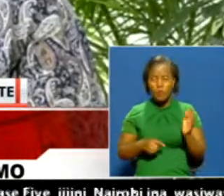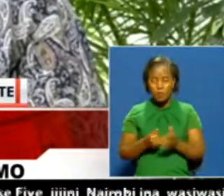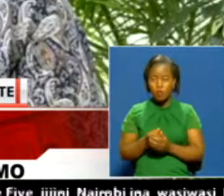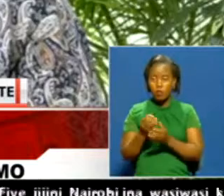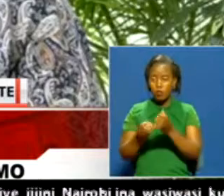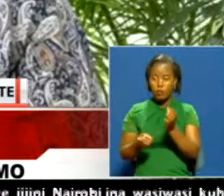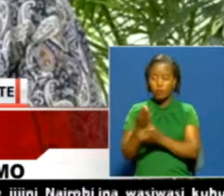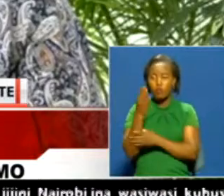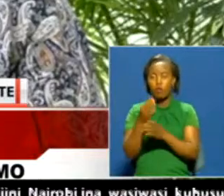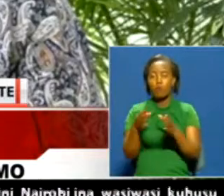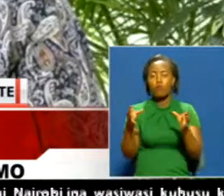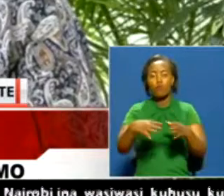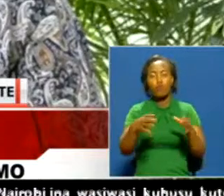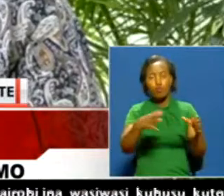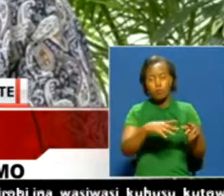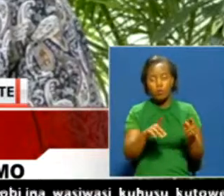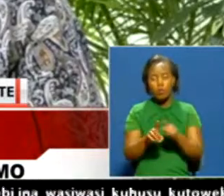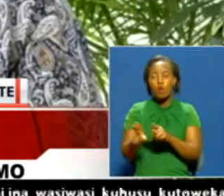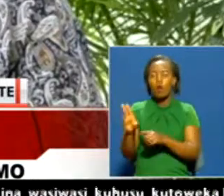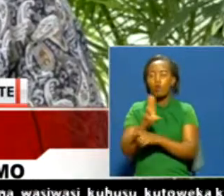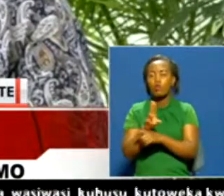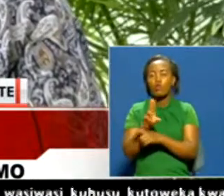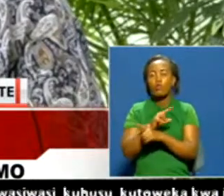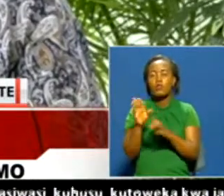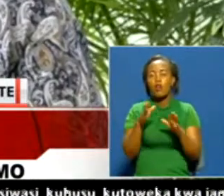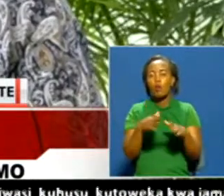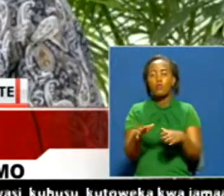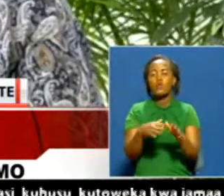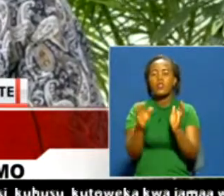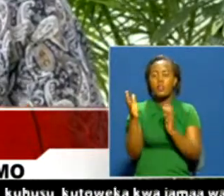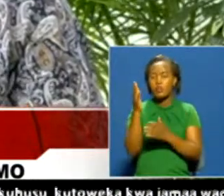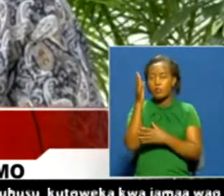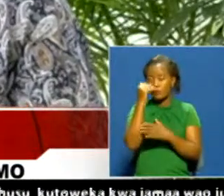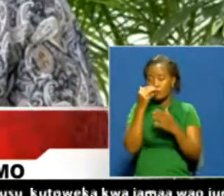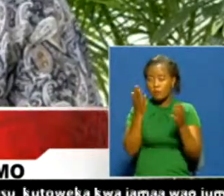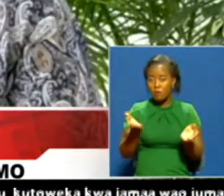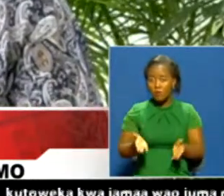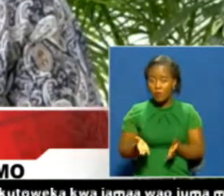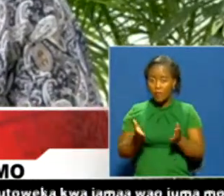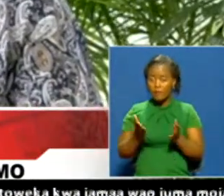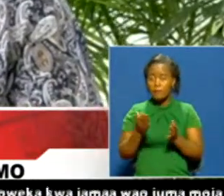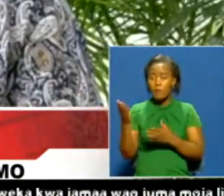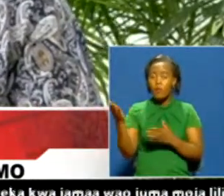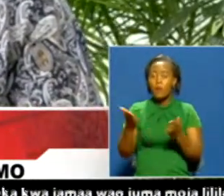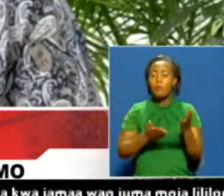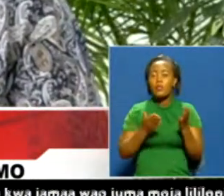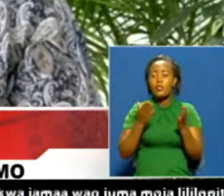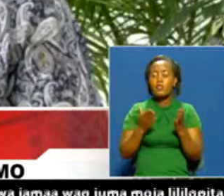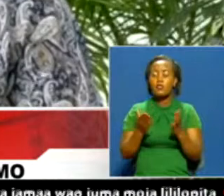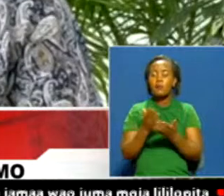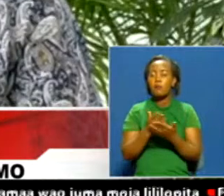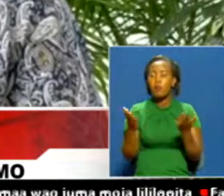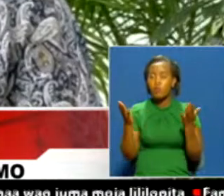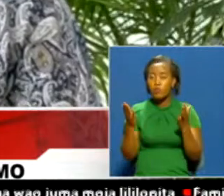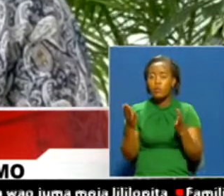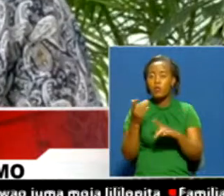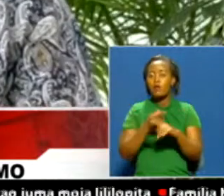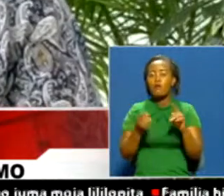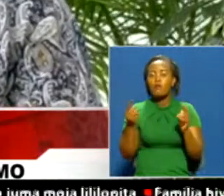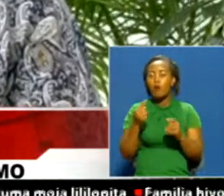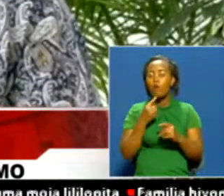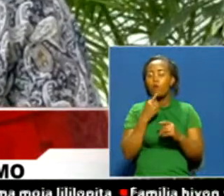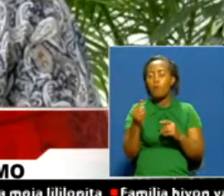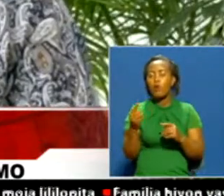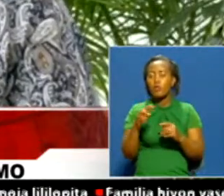and use the current opportunity, because shipping produce out of Moi International Airport compared to Jomo